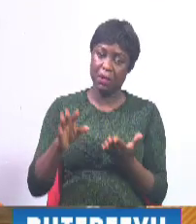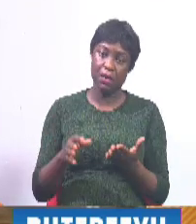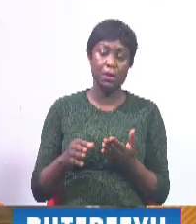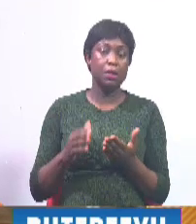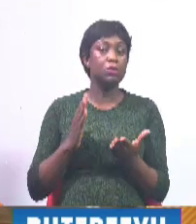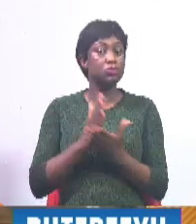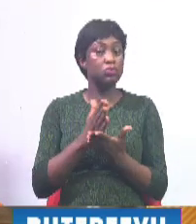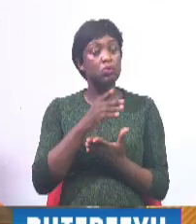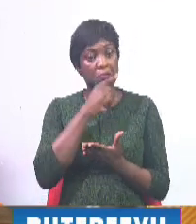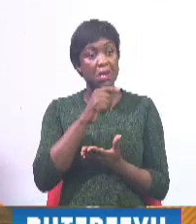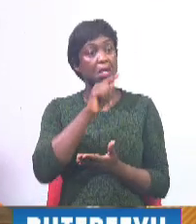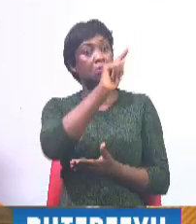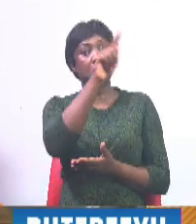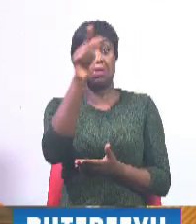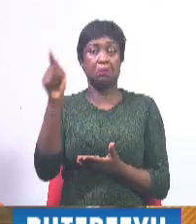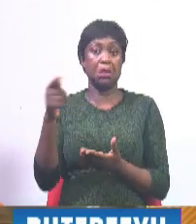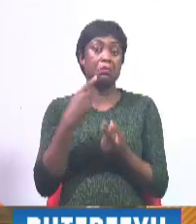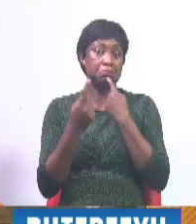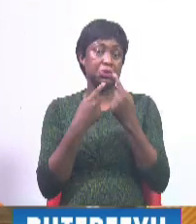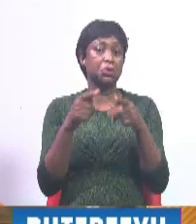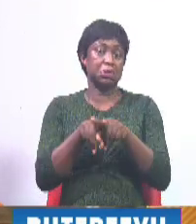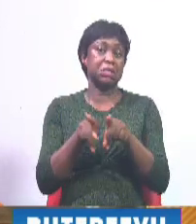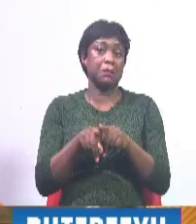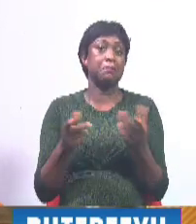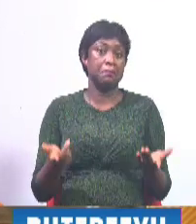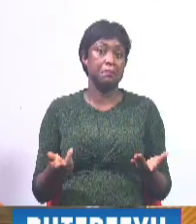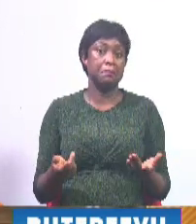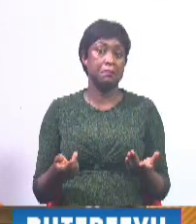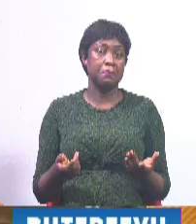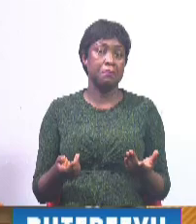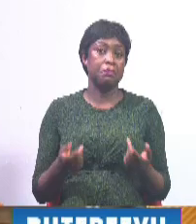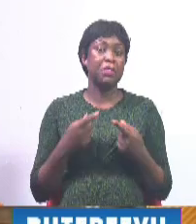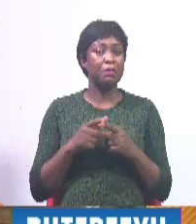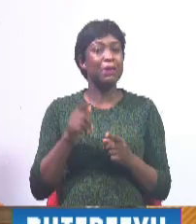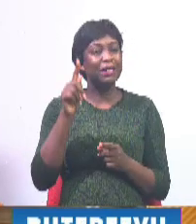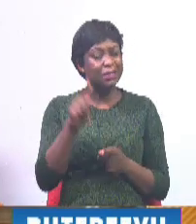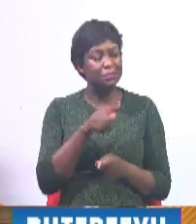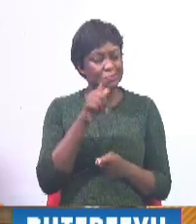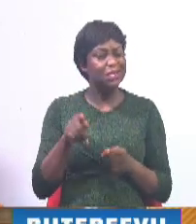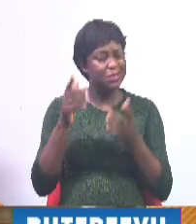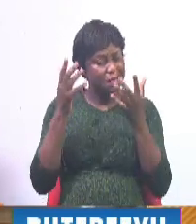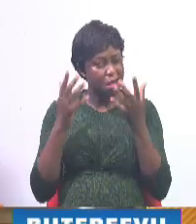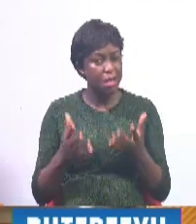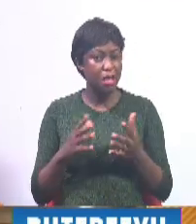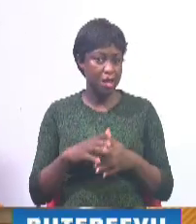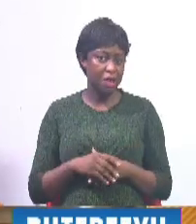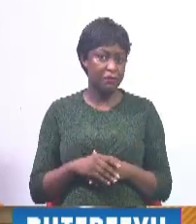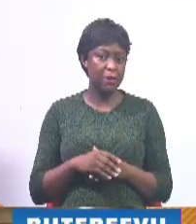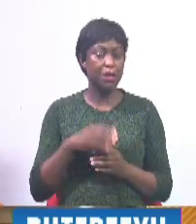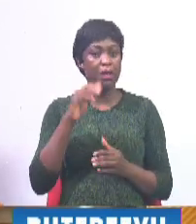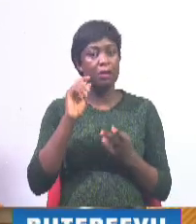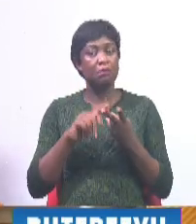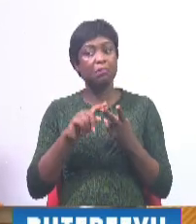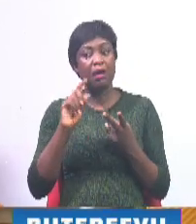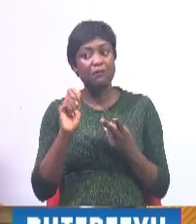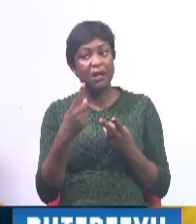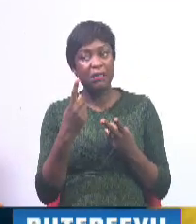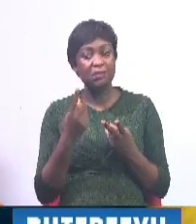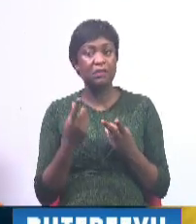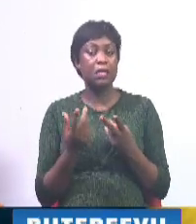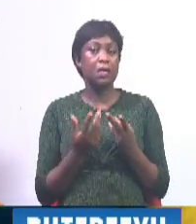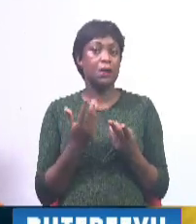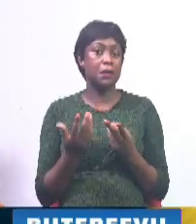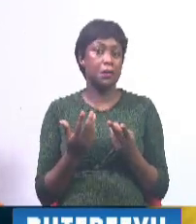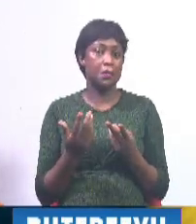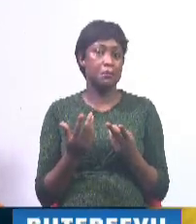reality abasajja gye boogera ekyo kye bakozesa. Naye ngate y'ensobi ennene ekolebwa. Kubanga okusookera ddala